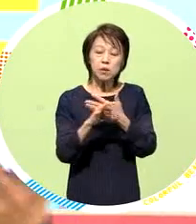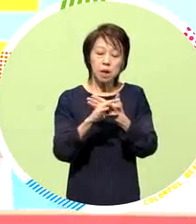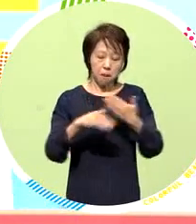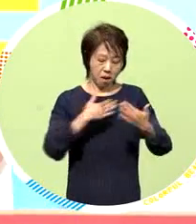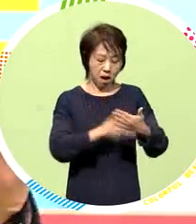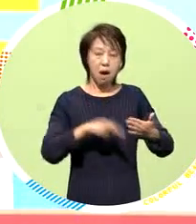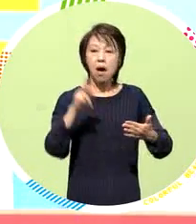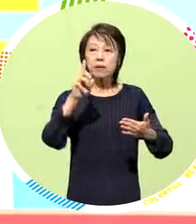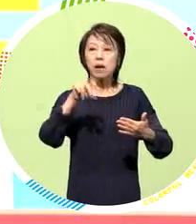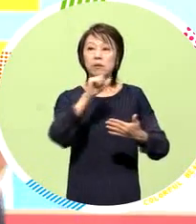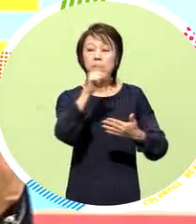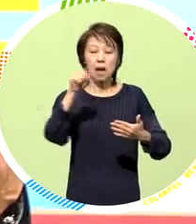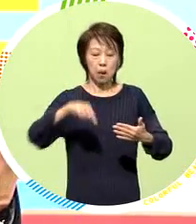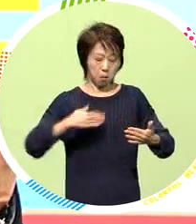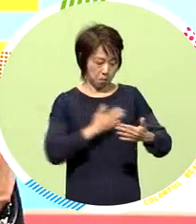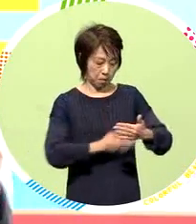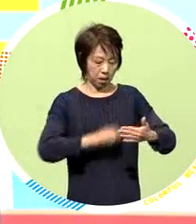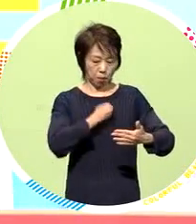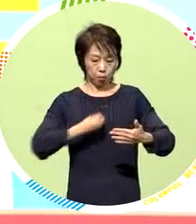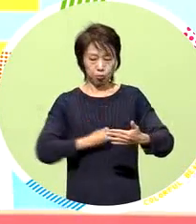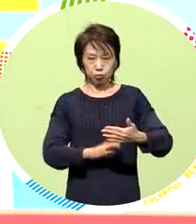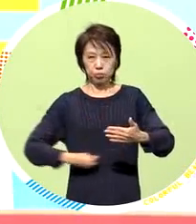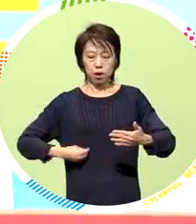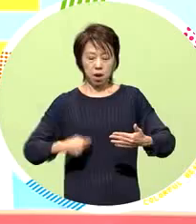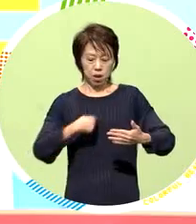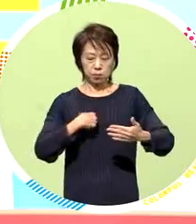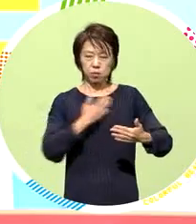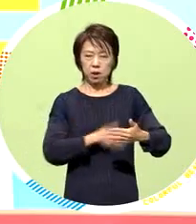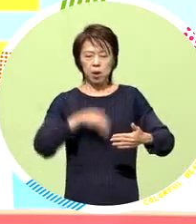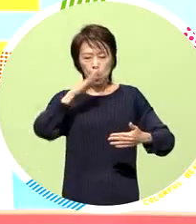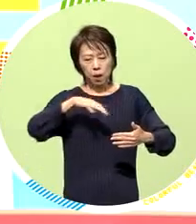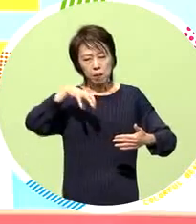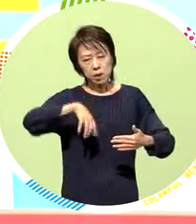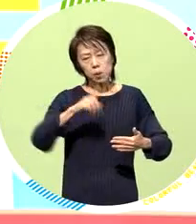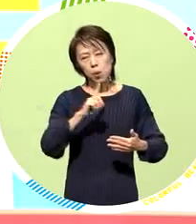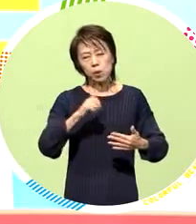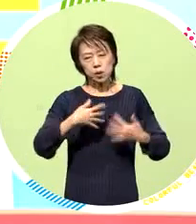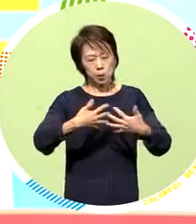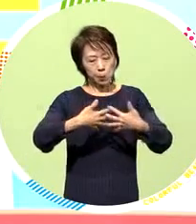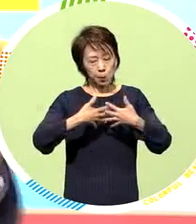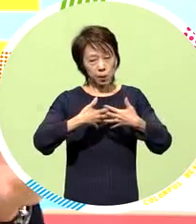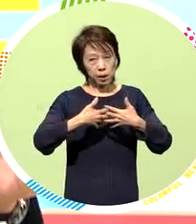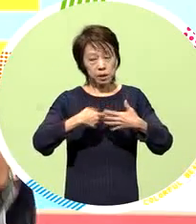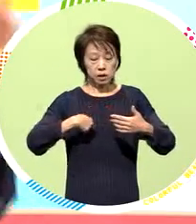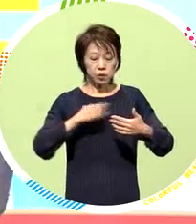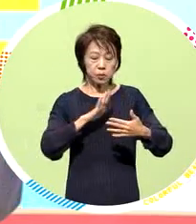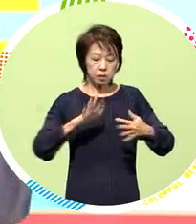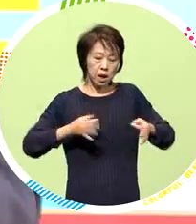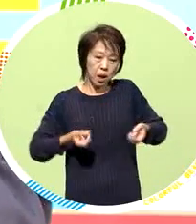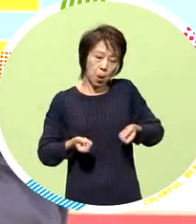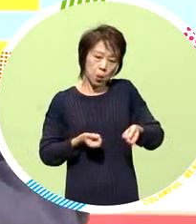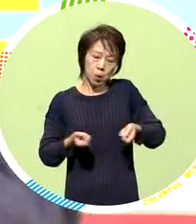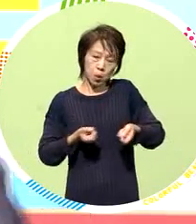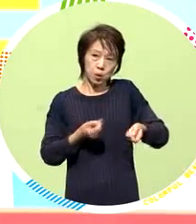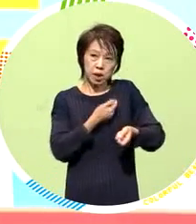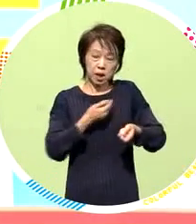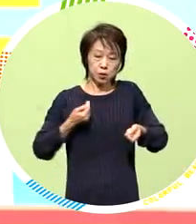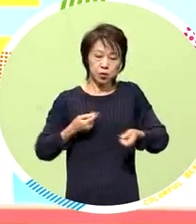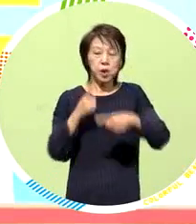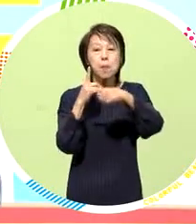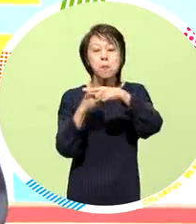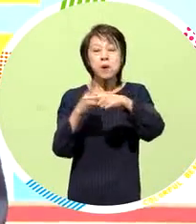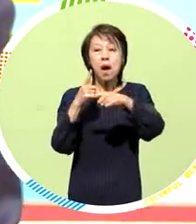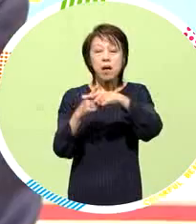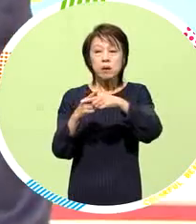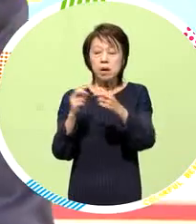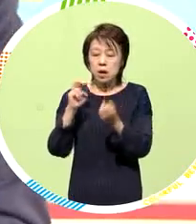ねその3秒状態がどこにあるのかということを見える化して自分でコントロールしていこうとそれにロボットの技術を使って改善していこう